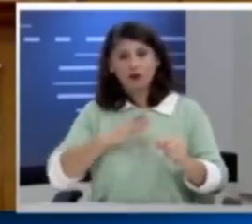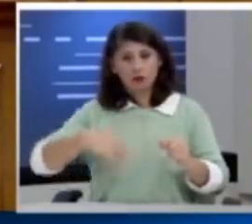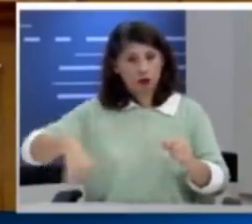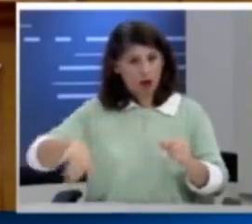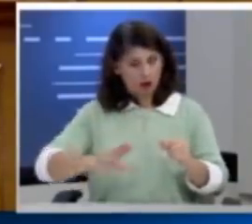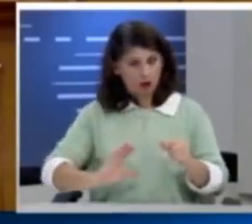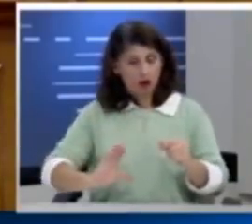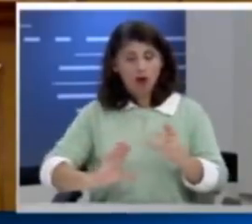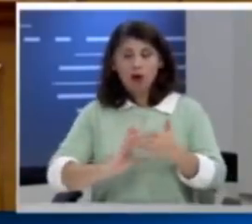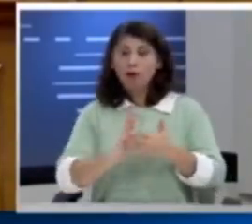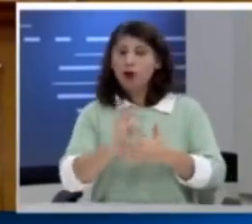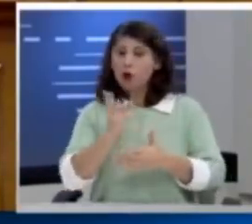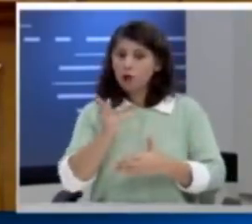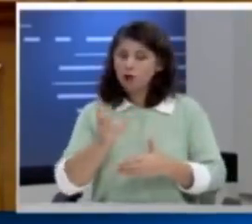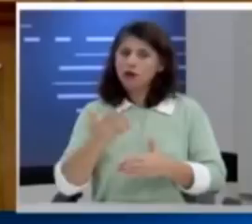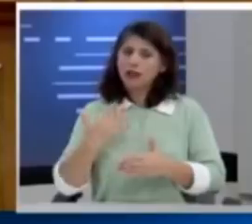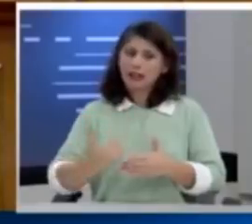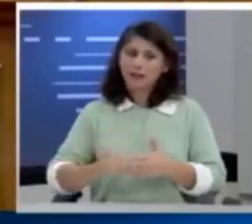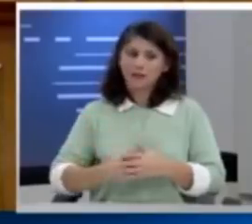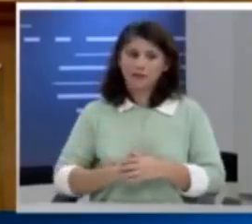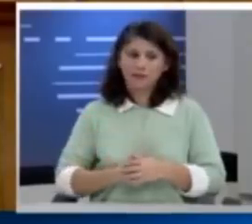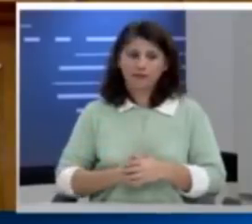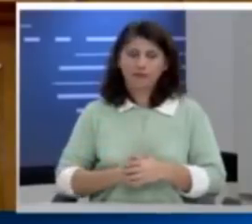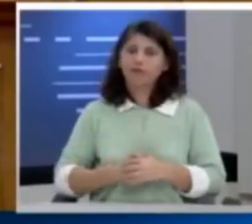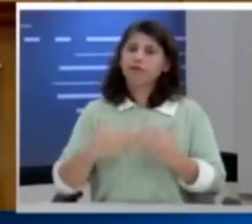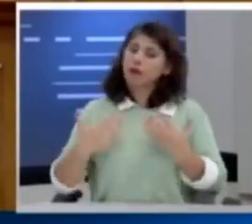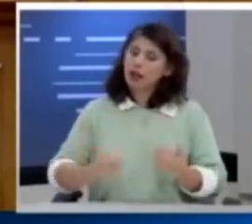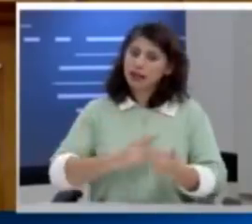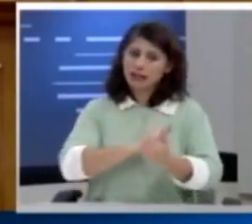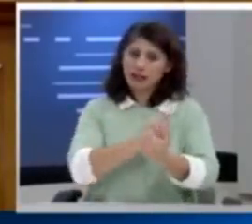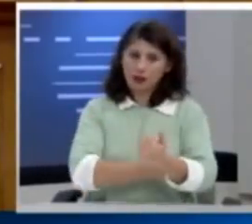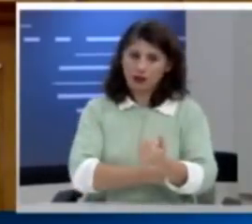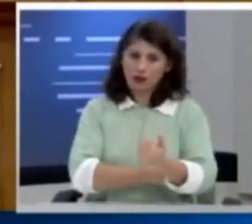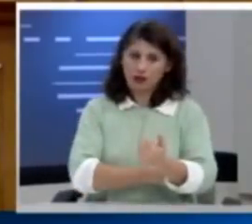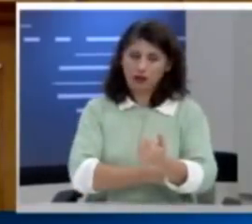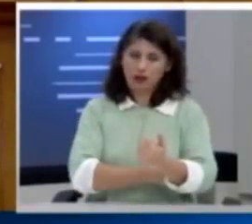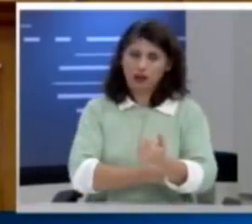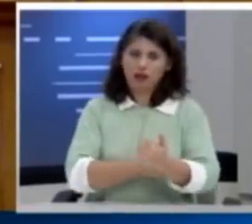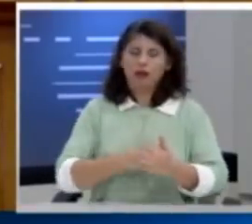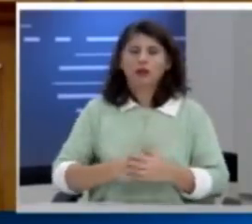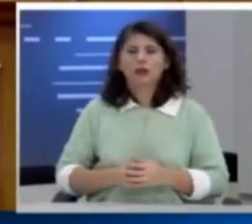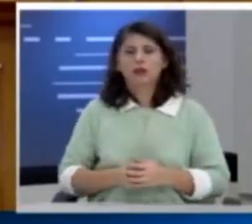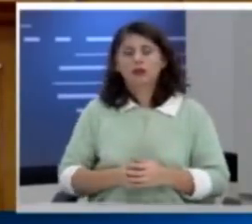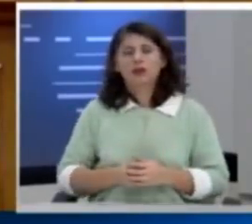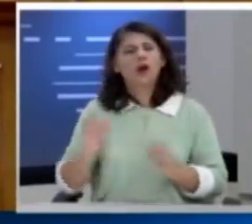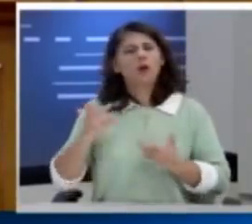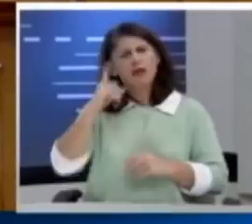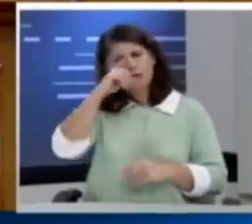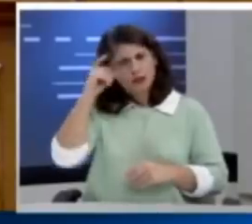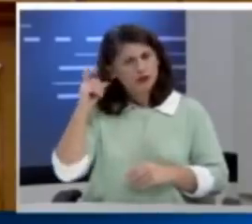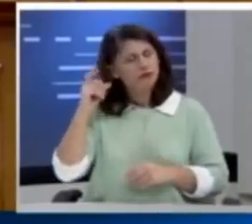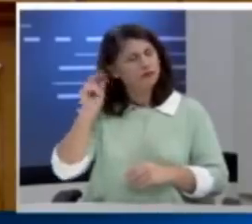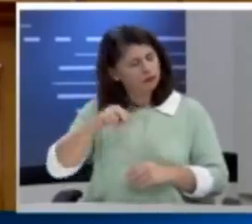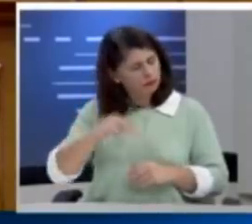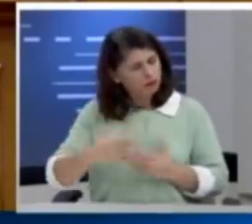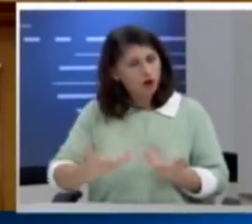λαό. Πρόοδος είναι να είσαι ικανός να αξιοποιείς την όποια δυσκολία,